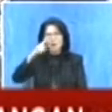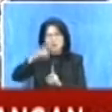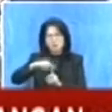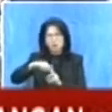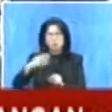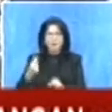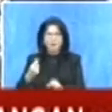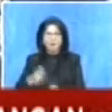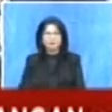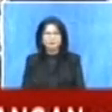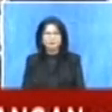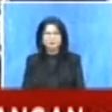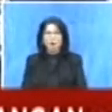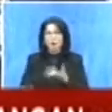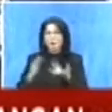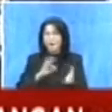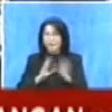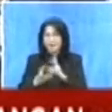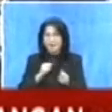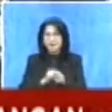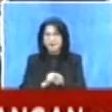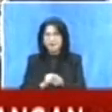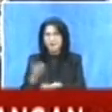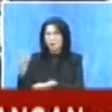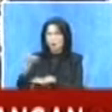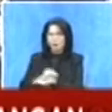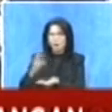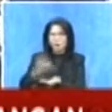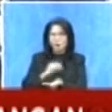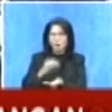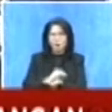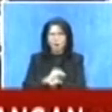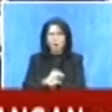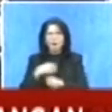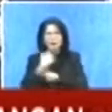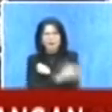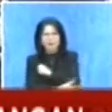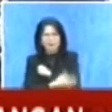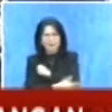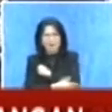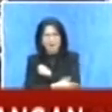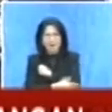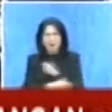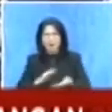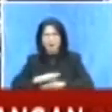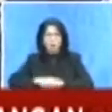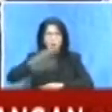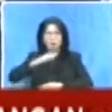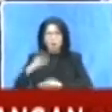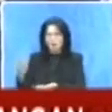triliun. Mobilisasi pendapatan negara dilakukan dalam bentuk optimalisasi penerimaan pajak